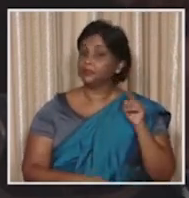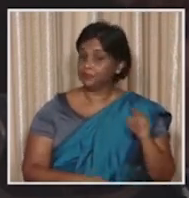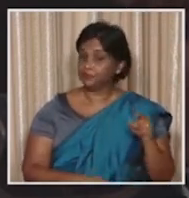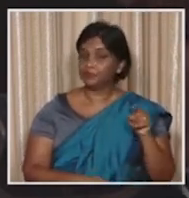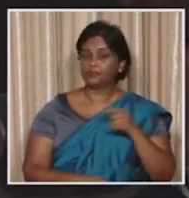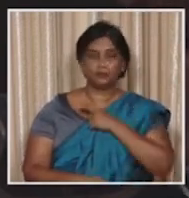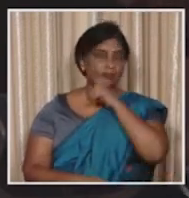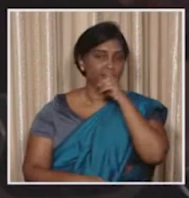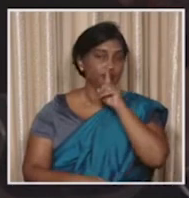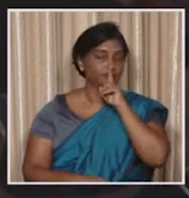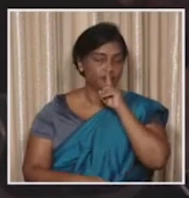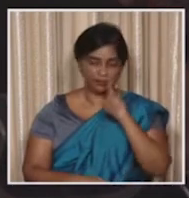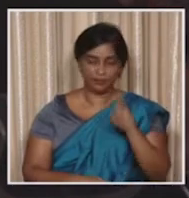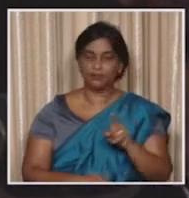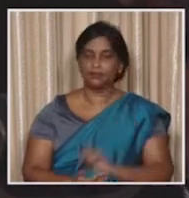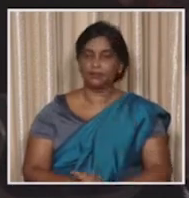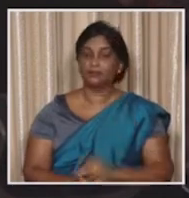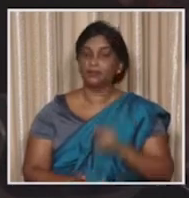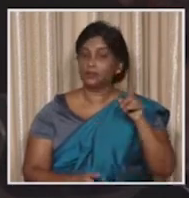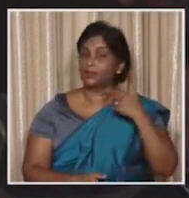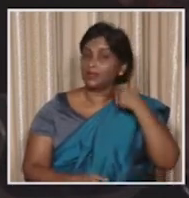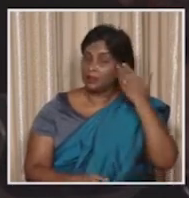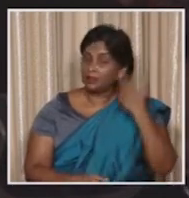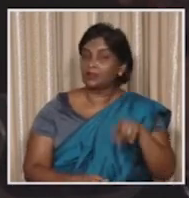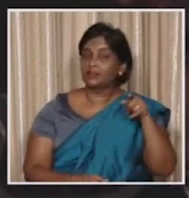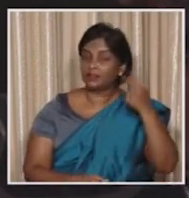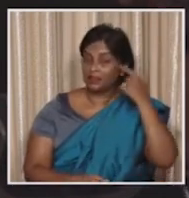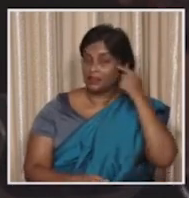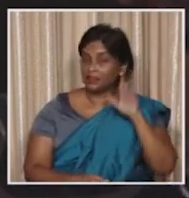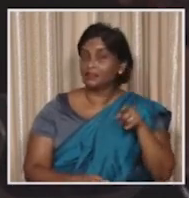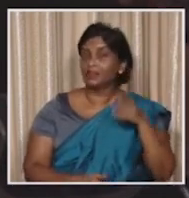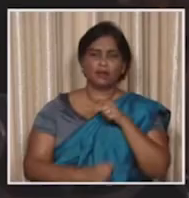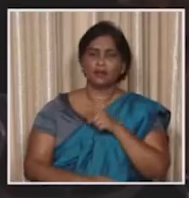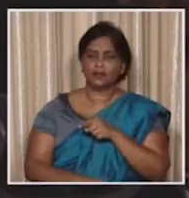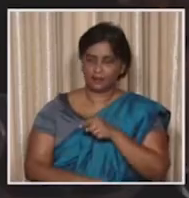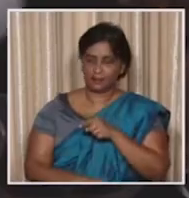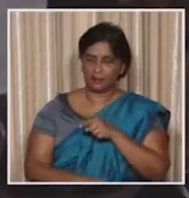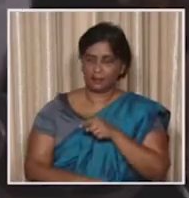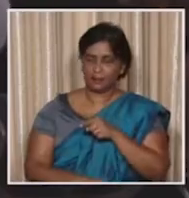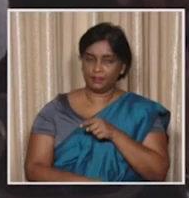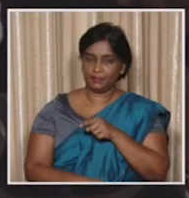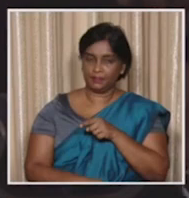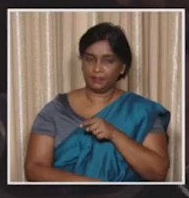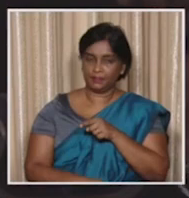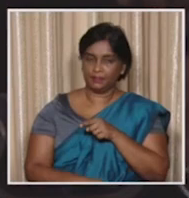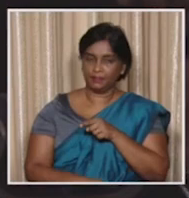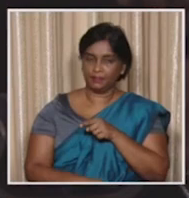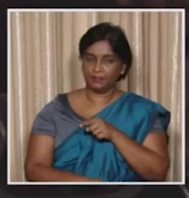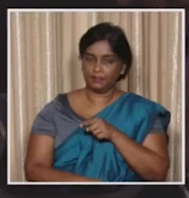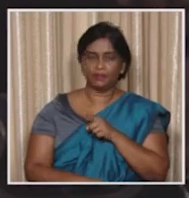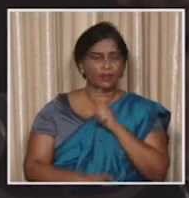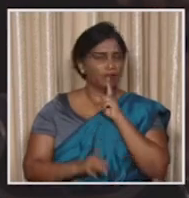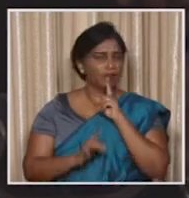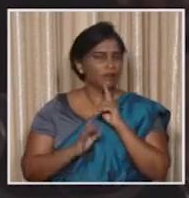மட்டக்களப்பு கிழக்கு மாகாணத்திலே அந்த நினைவேந்தல் நிகழ்வுகள் போலீசாரினால் திட்டமிட்டு குழப்பப்பட்ட செயல்பாடுகள் திட்டவர்த்தனமாக வெளிப்படுத்தப்படக்கூடிய ஒரு சூழல்